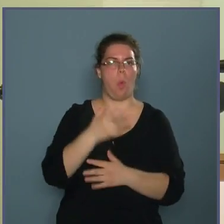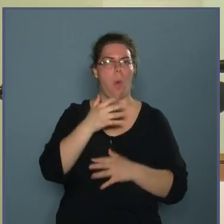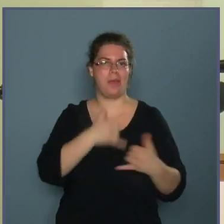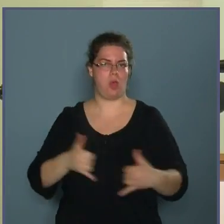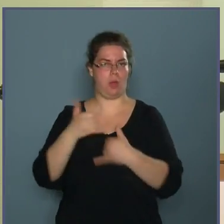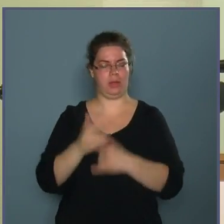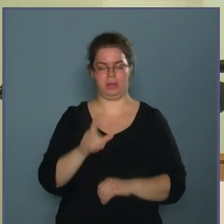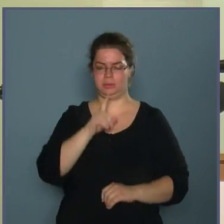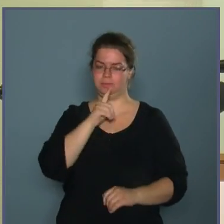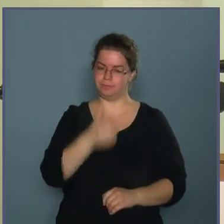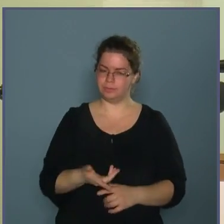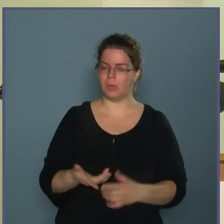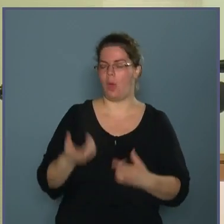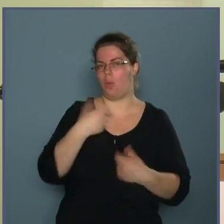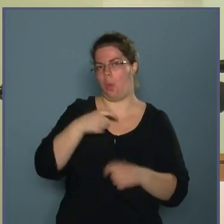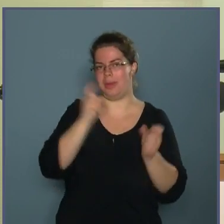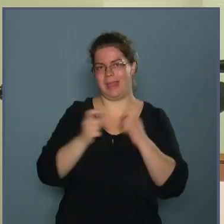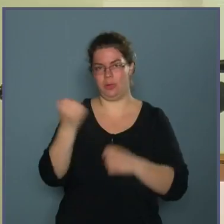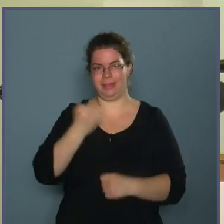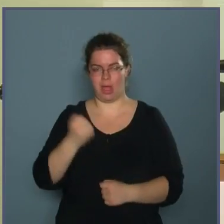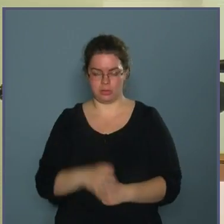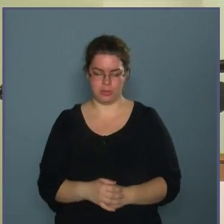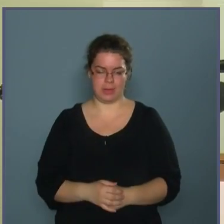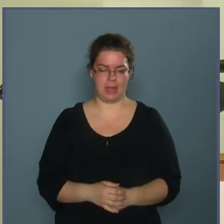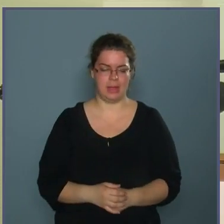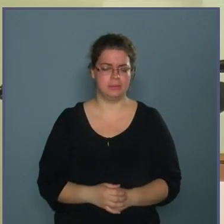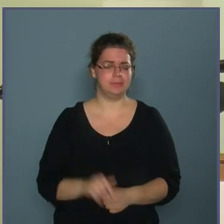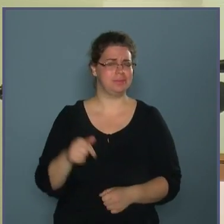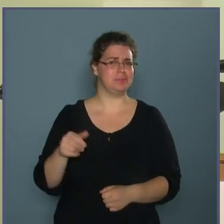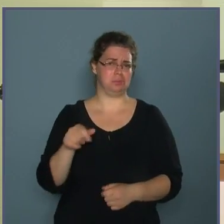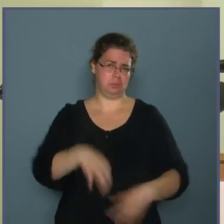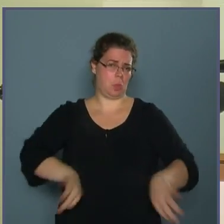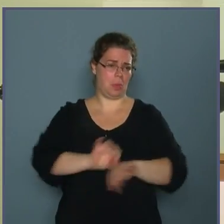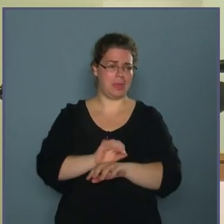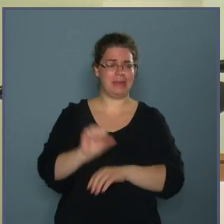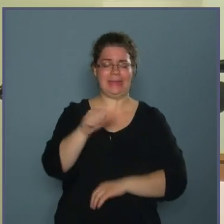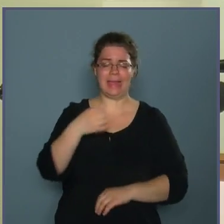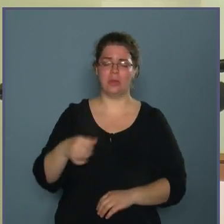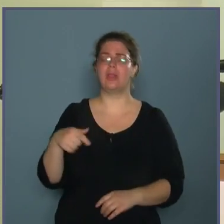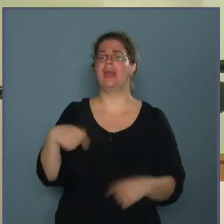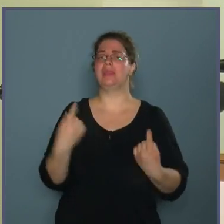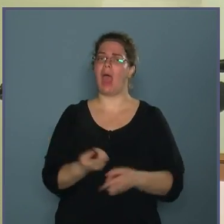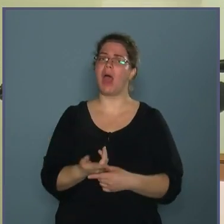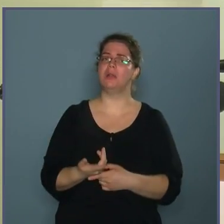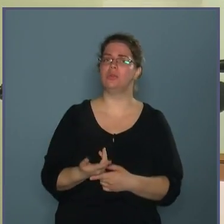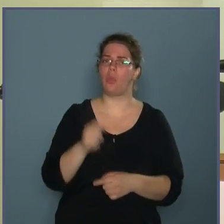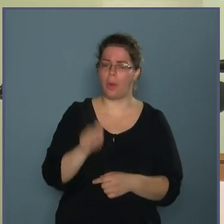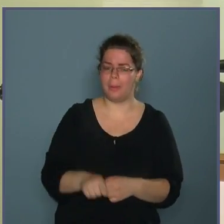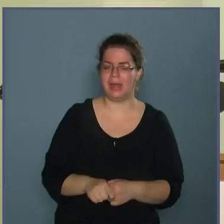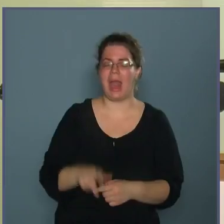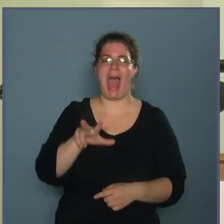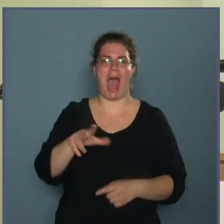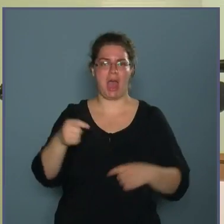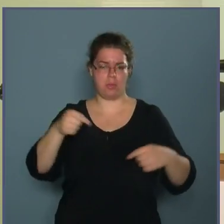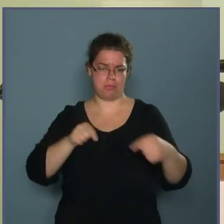képalkotó diagnosztikát. Az országban először és sokáig egyedülként nálunk operálhattak az urológusok háromdimenziós